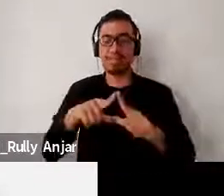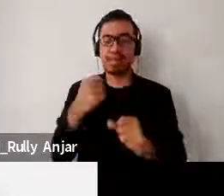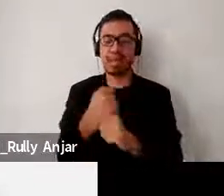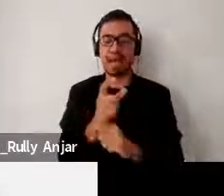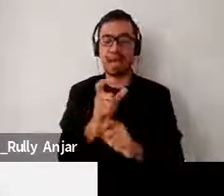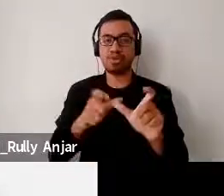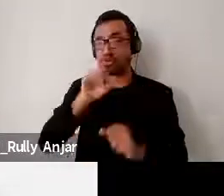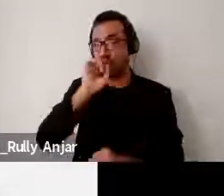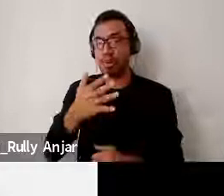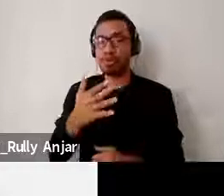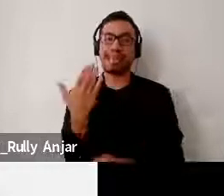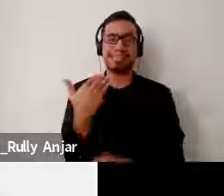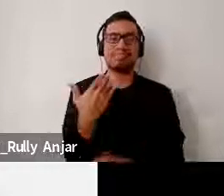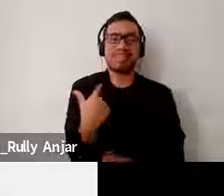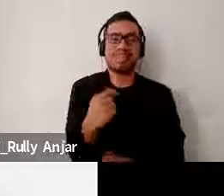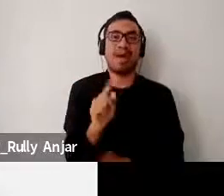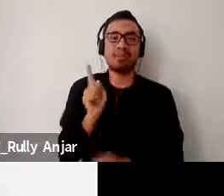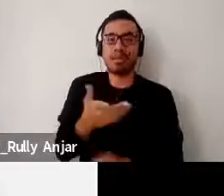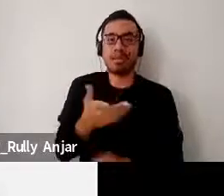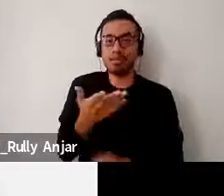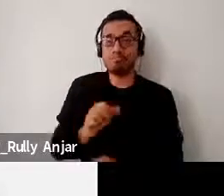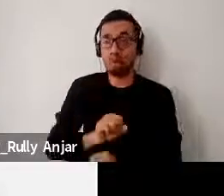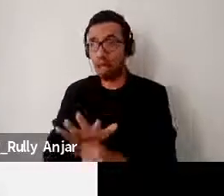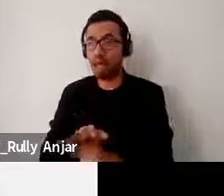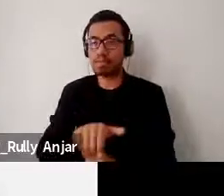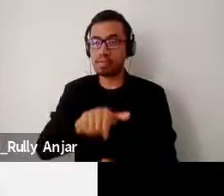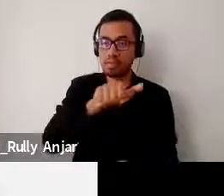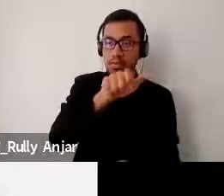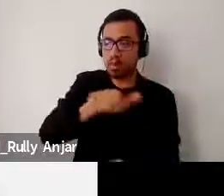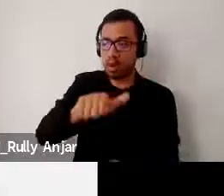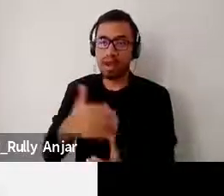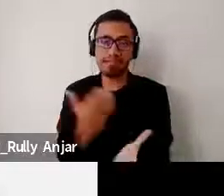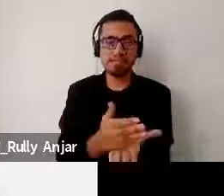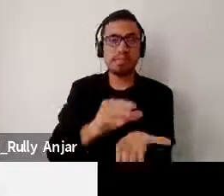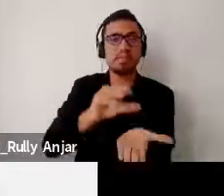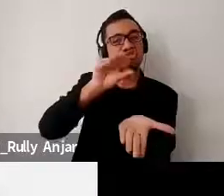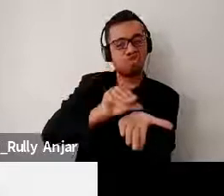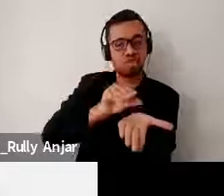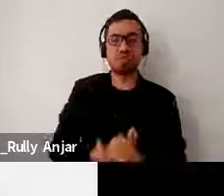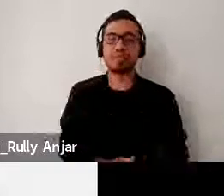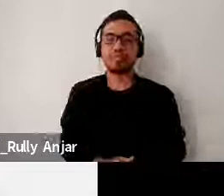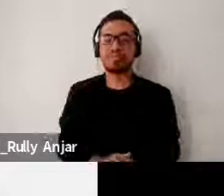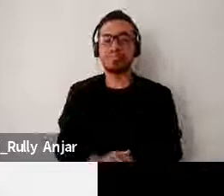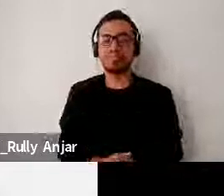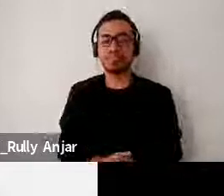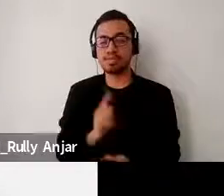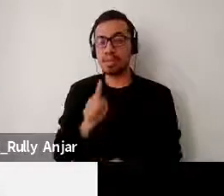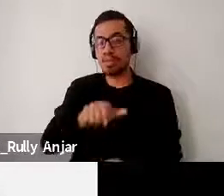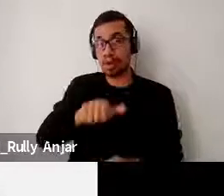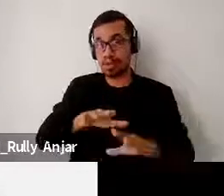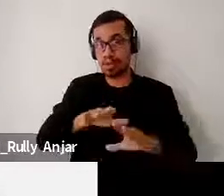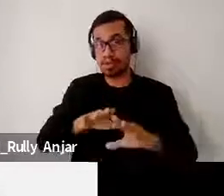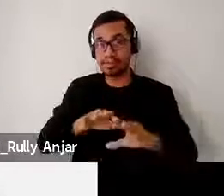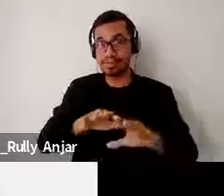penurunan pendapatan, dan memang kelompok penyandang disabilitas ini lebih banyak yang bekerja di sektor informal. Jadi